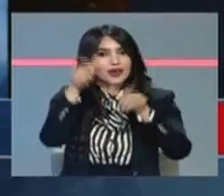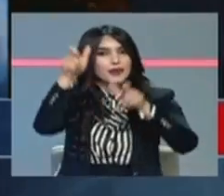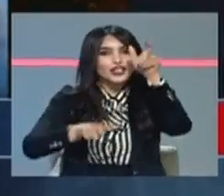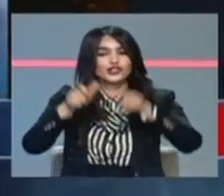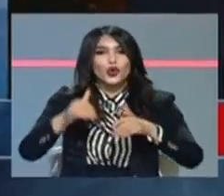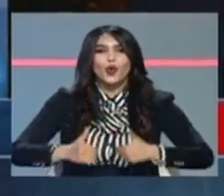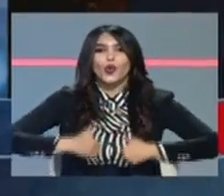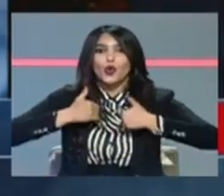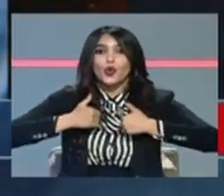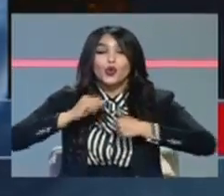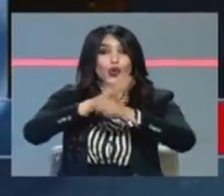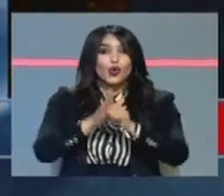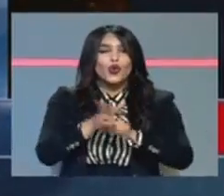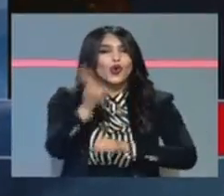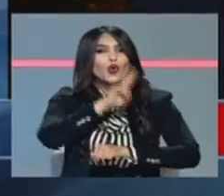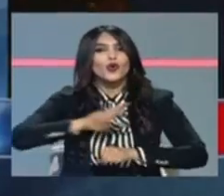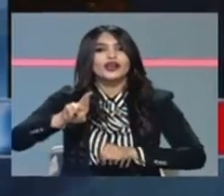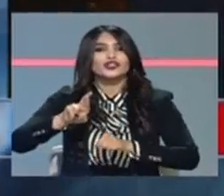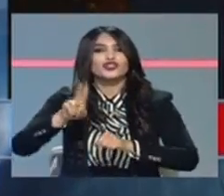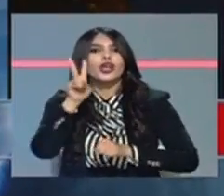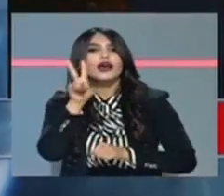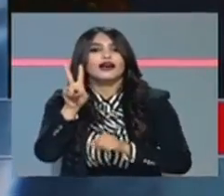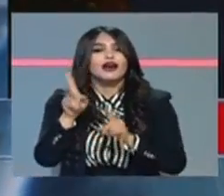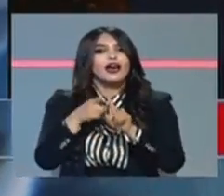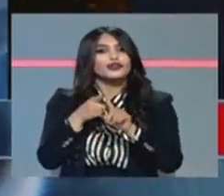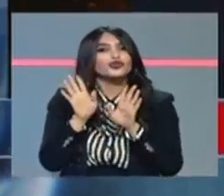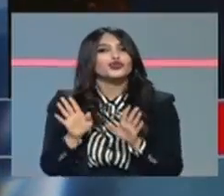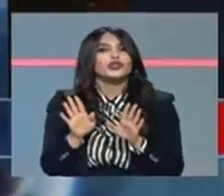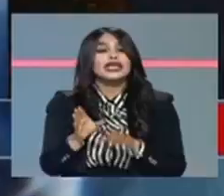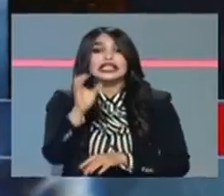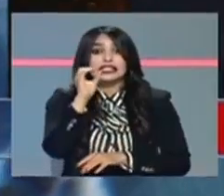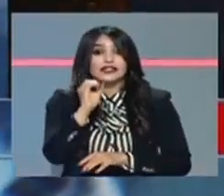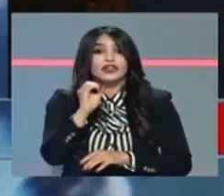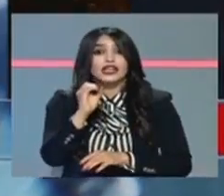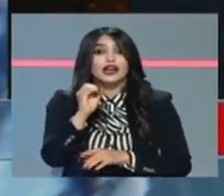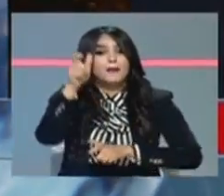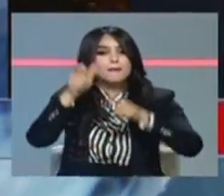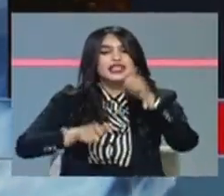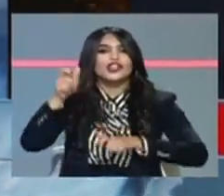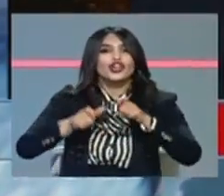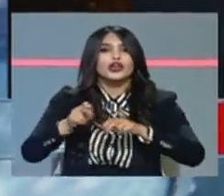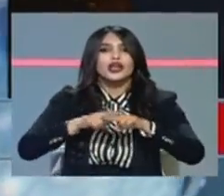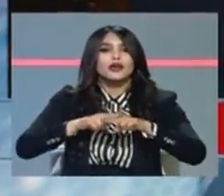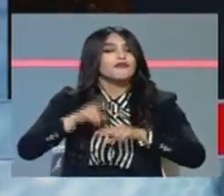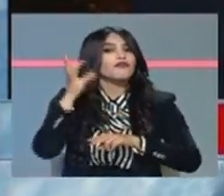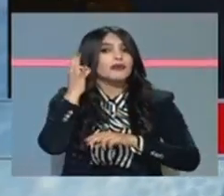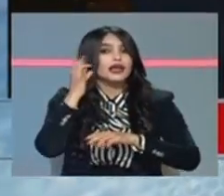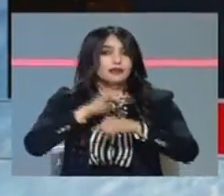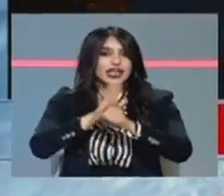المصابين بفيروس كورونا وعودة المشهد إلى المربع الأول، أي صفر حالة إصابة؟